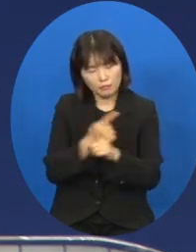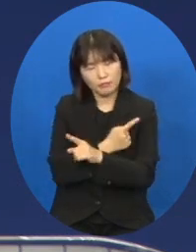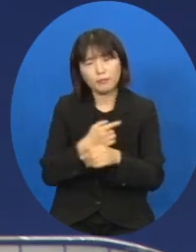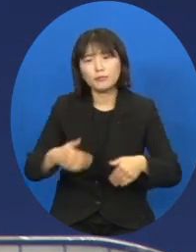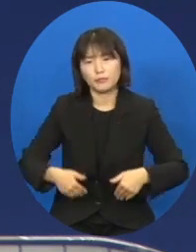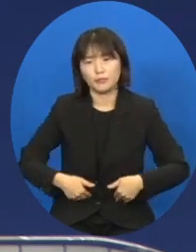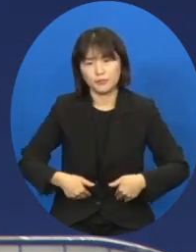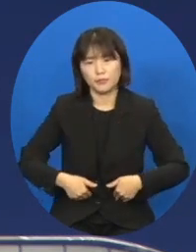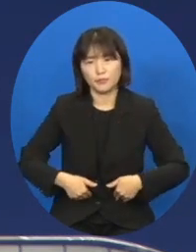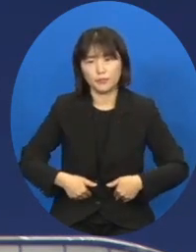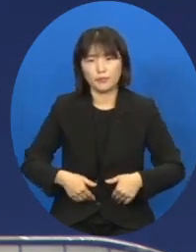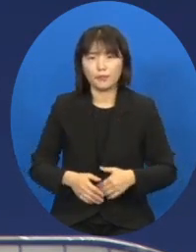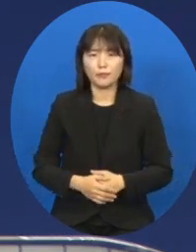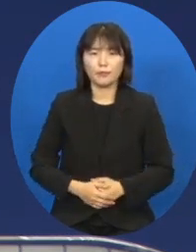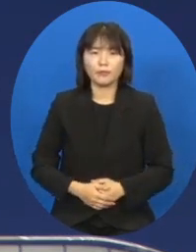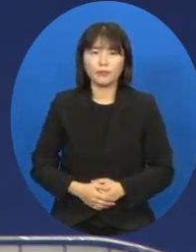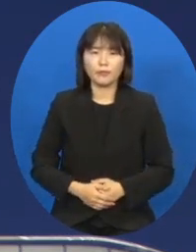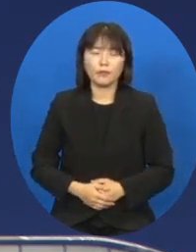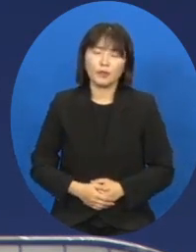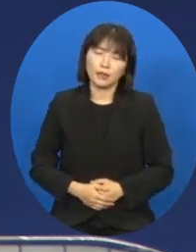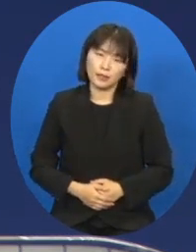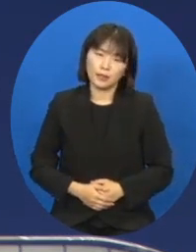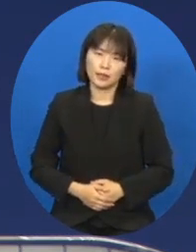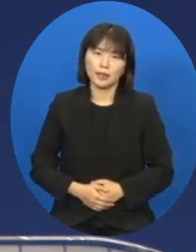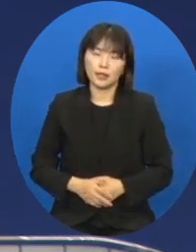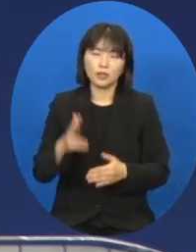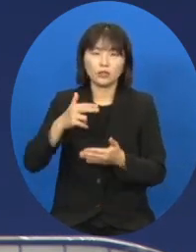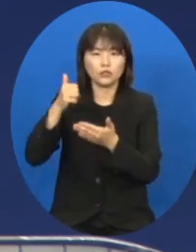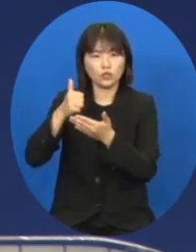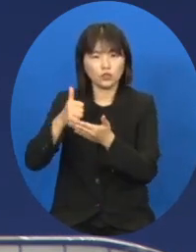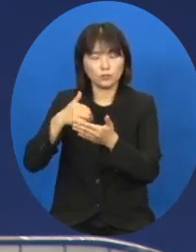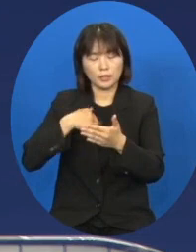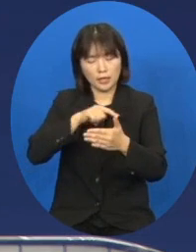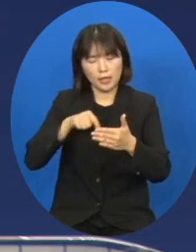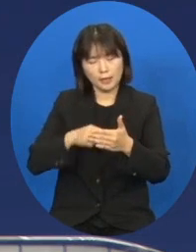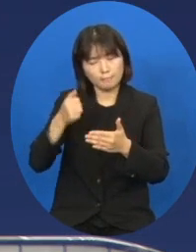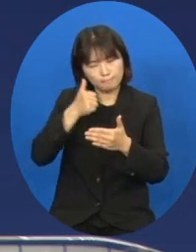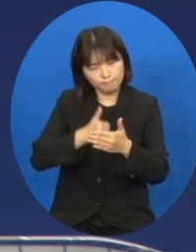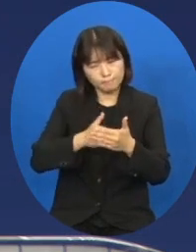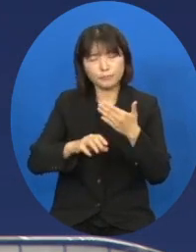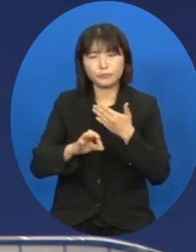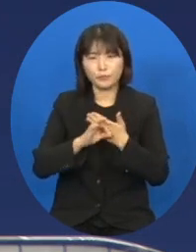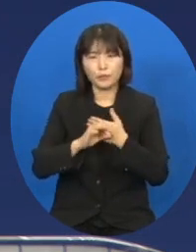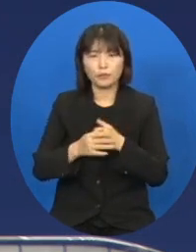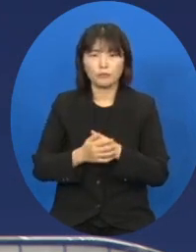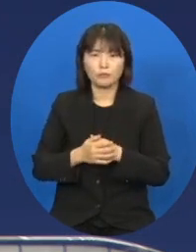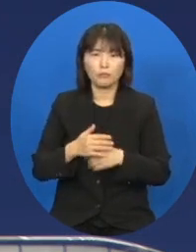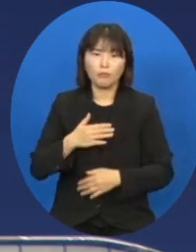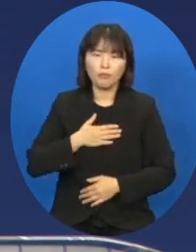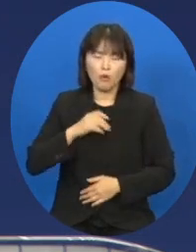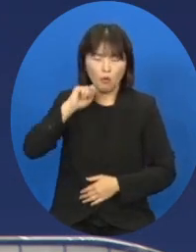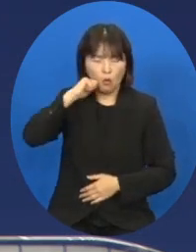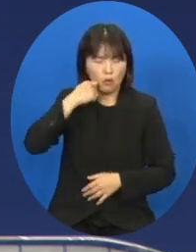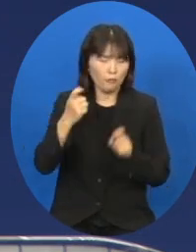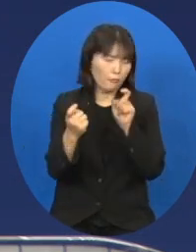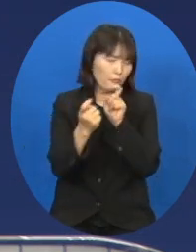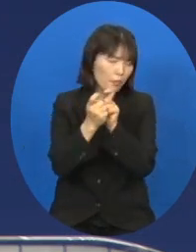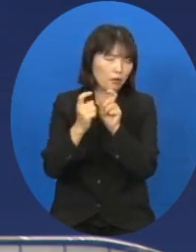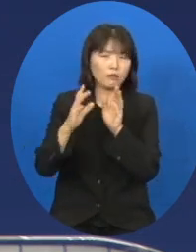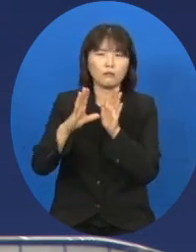합니다. 아, 그렇더라도 우리 주님이 진짜 내 안에 계시다면 내가 어려움을 겪을